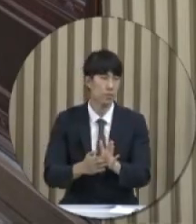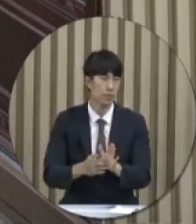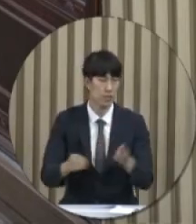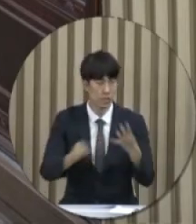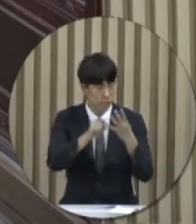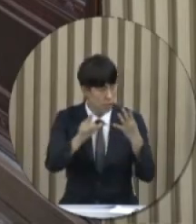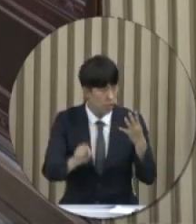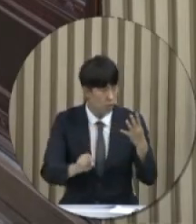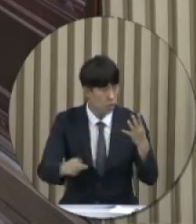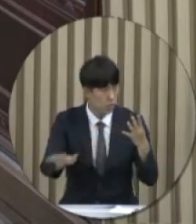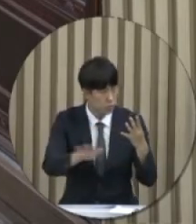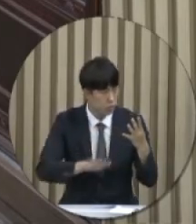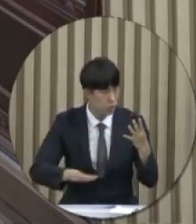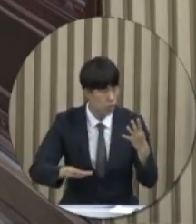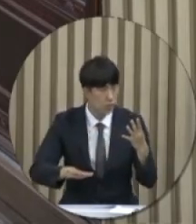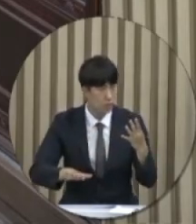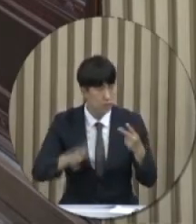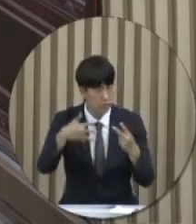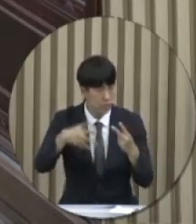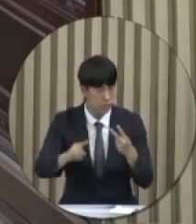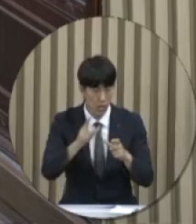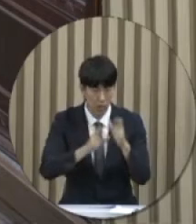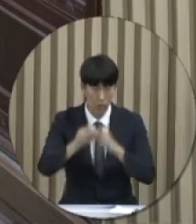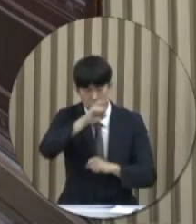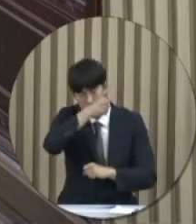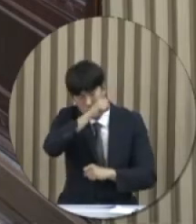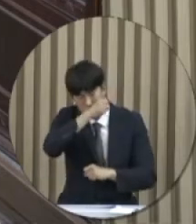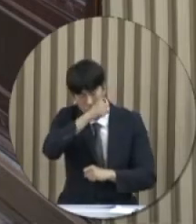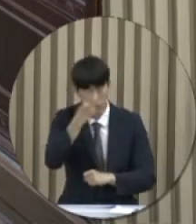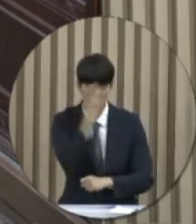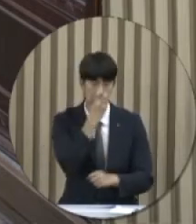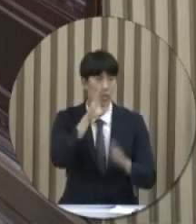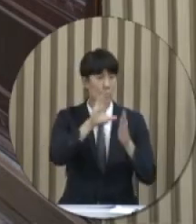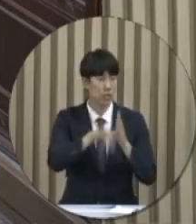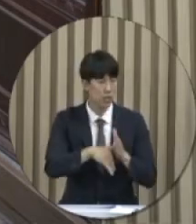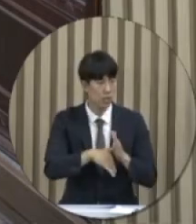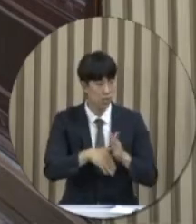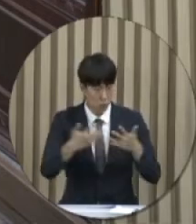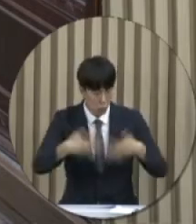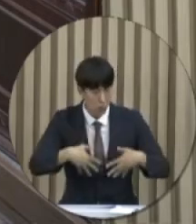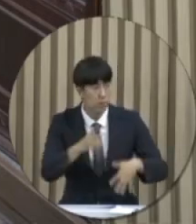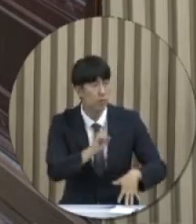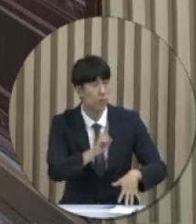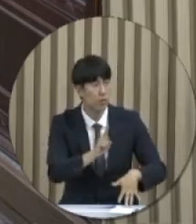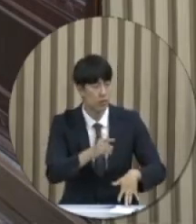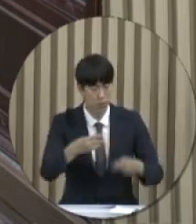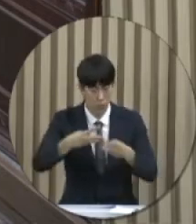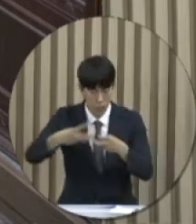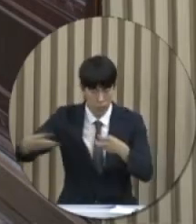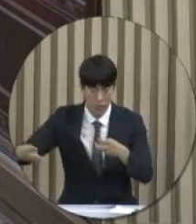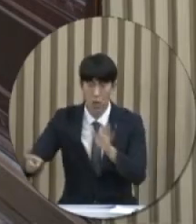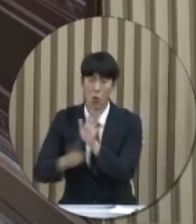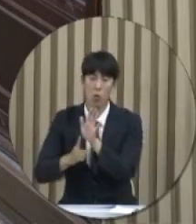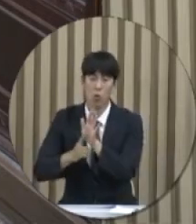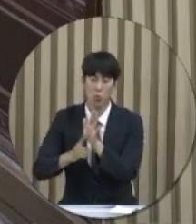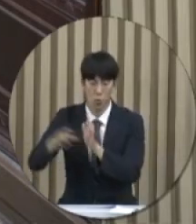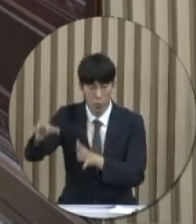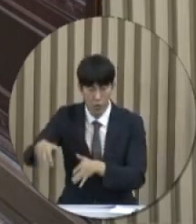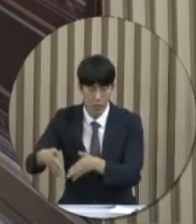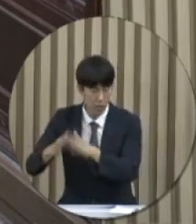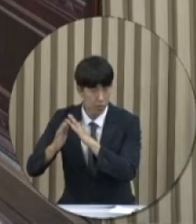4월 달에 저희가 1차 그 추경 예산안을 심의할 때 조건부로 동탄에 홍보관을 설치를 하면